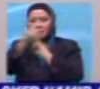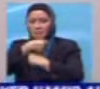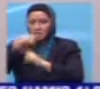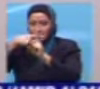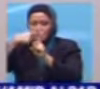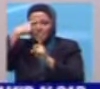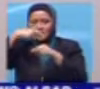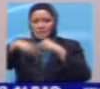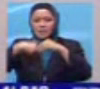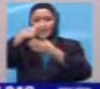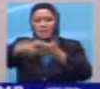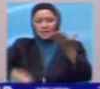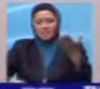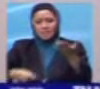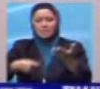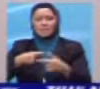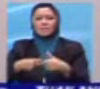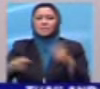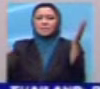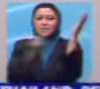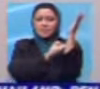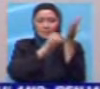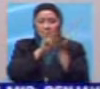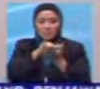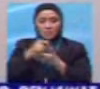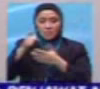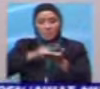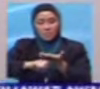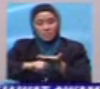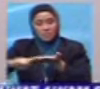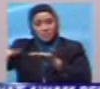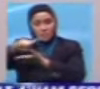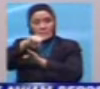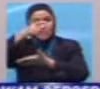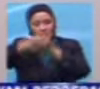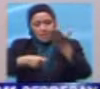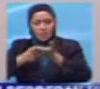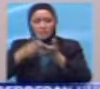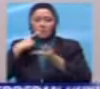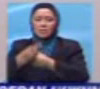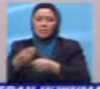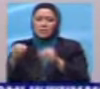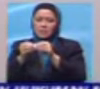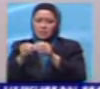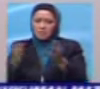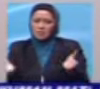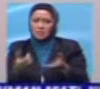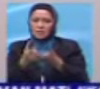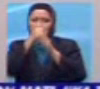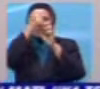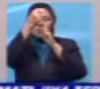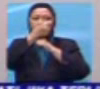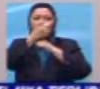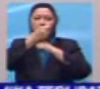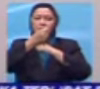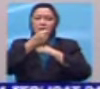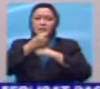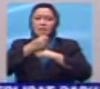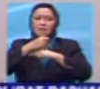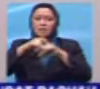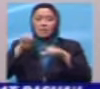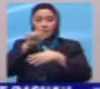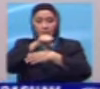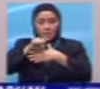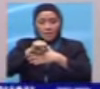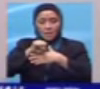itu. Harga pada minggu depan juga berkemungkinan dipengaruhi pergerakan di Bursa Komoditi Tokyo, Tokom, ringgit dan prestasi